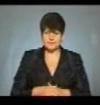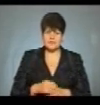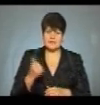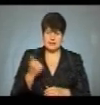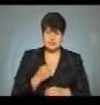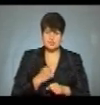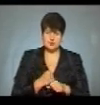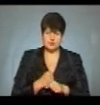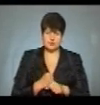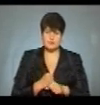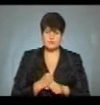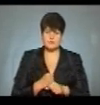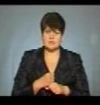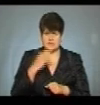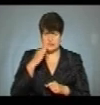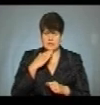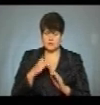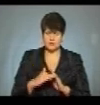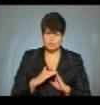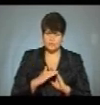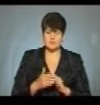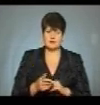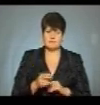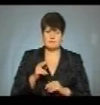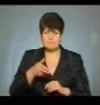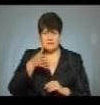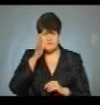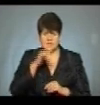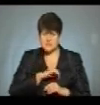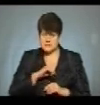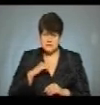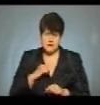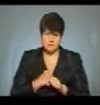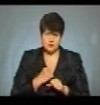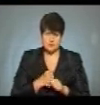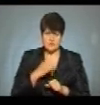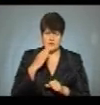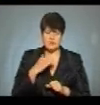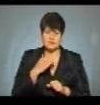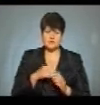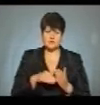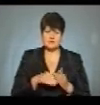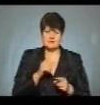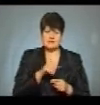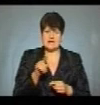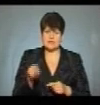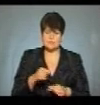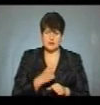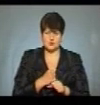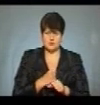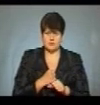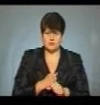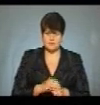робив ручку, мені тато допоміг. Півника я теж сам робив, мені тато допоміг оце і оце робити з